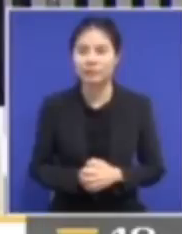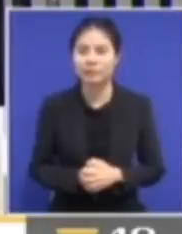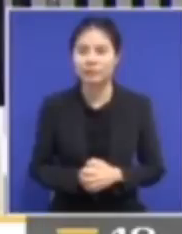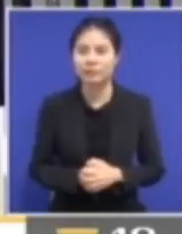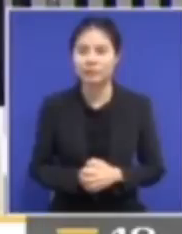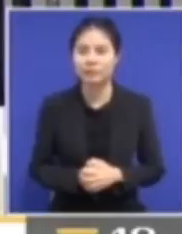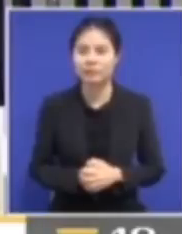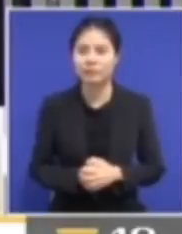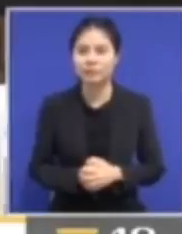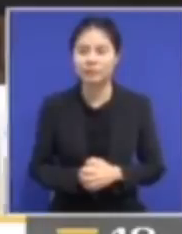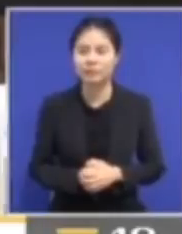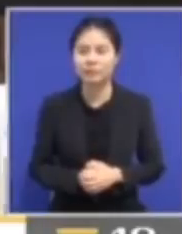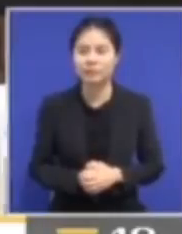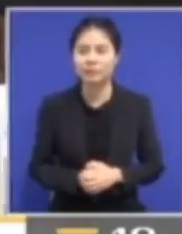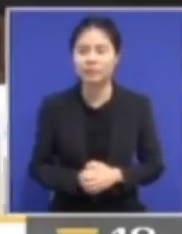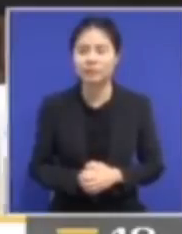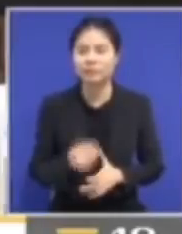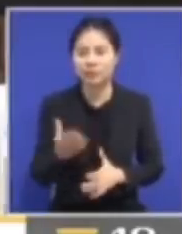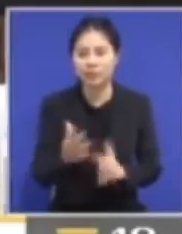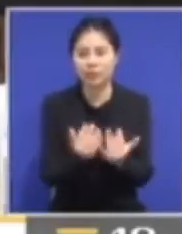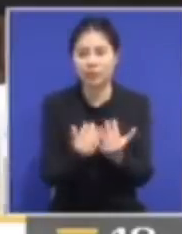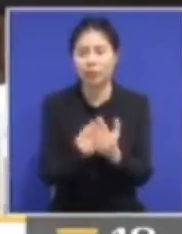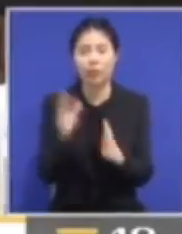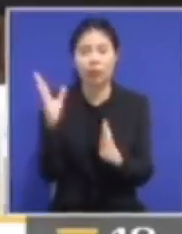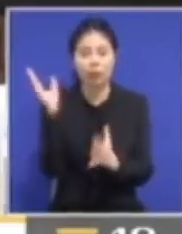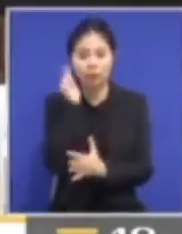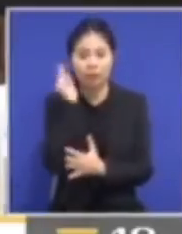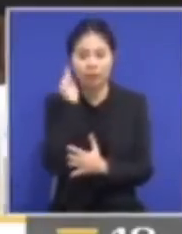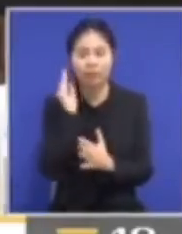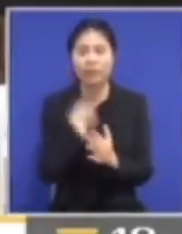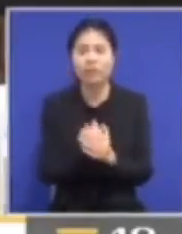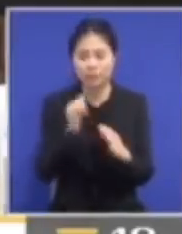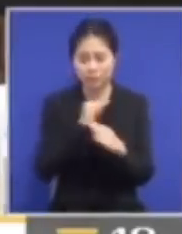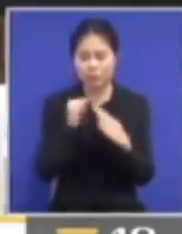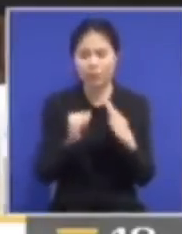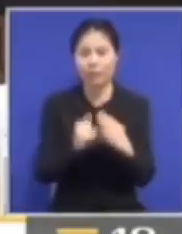ครับท่านพลเอกปรีชา จบแล้วครับ พูดอยู่จบแล้วนะครับ